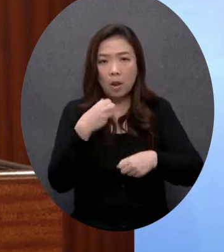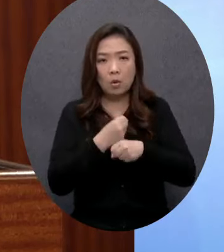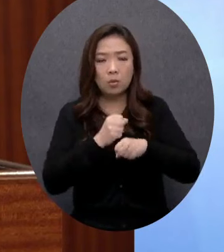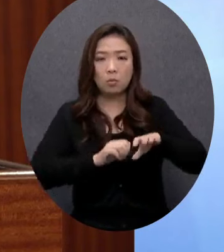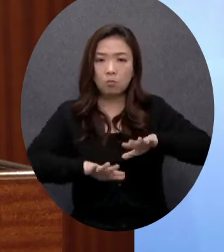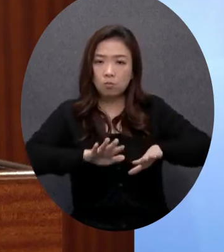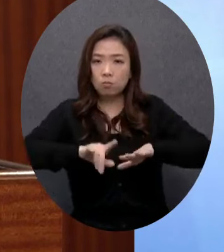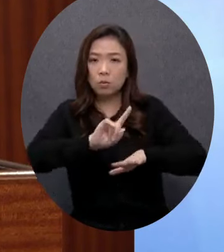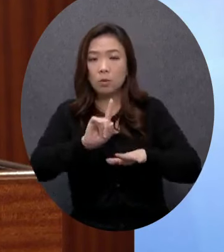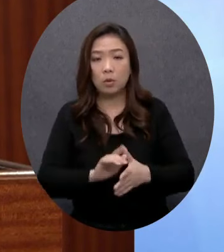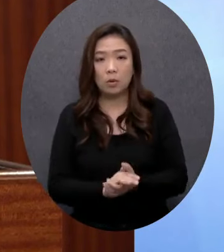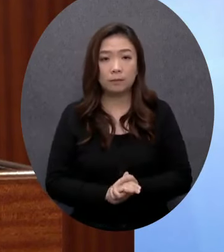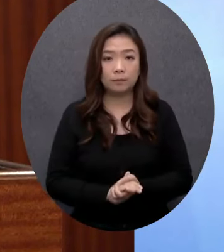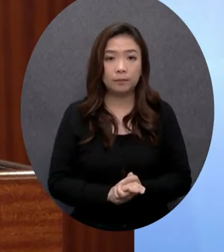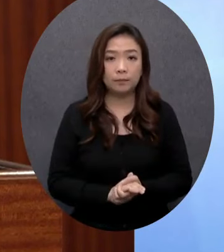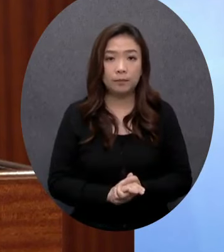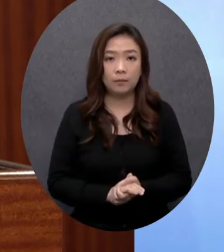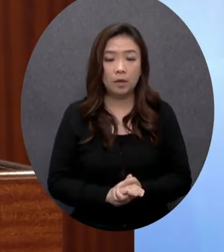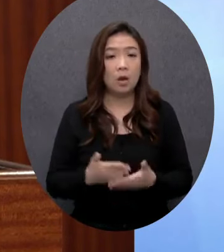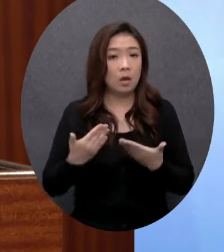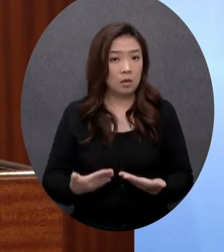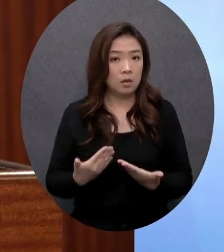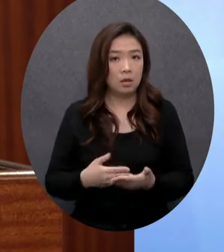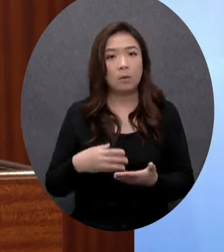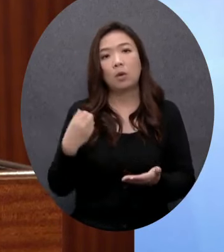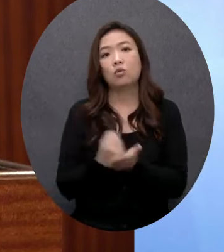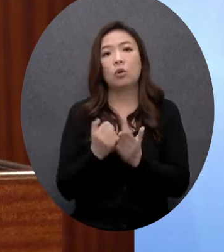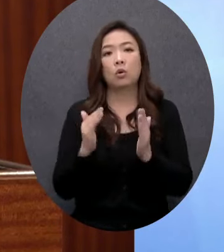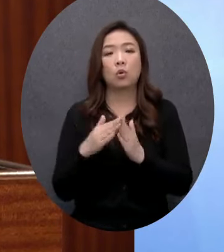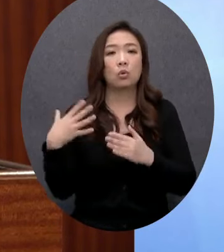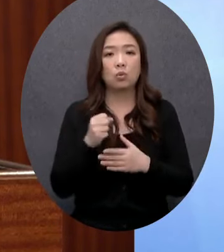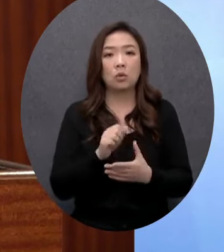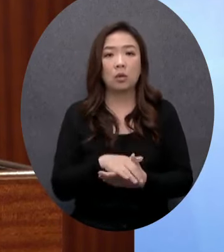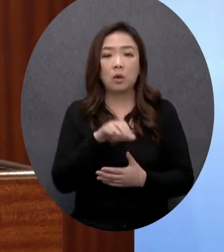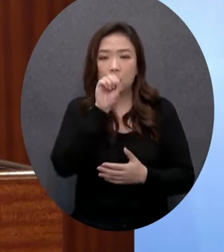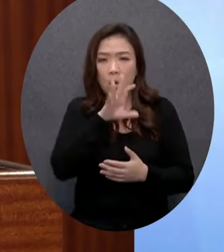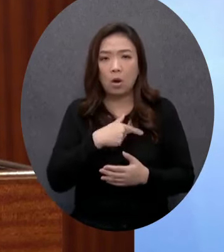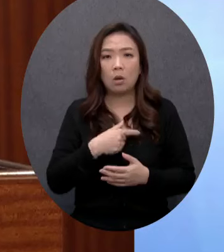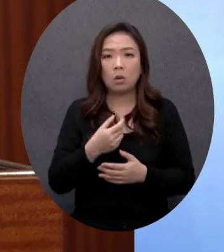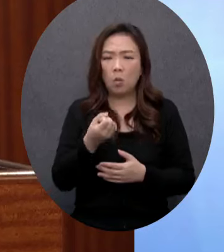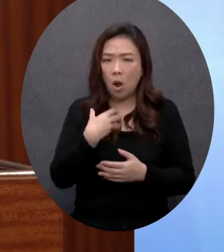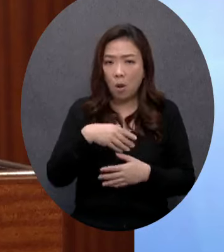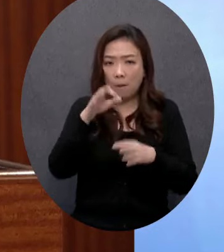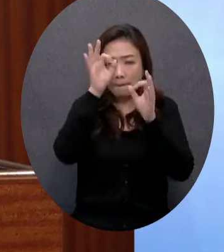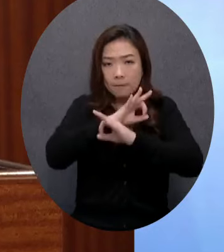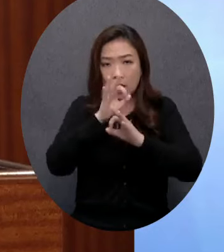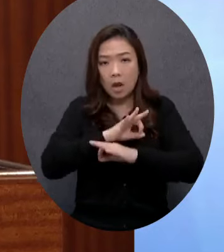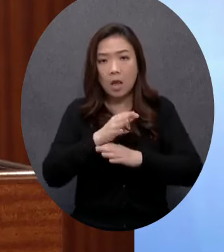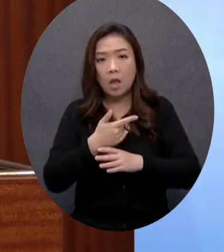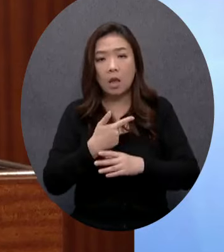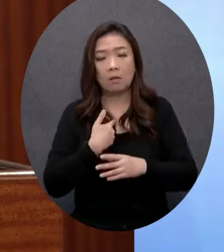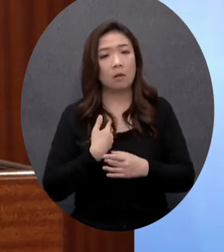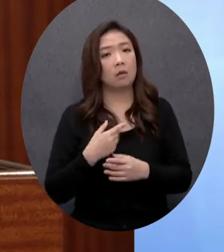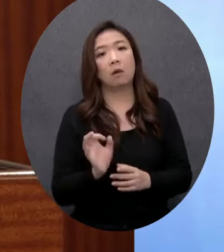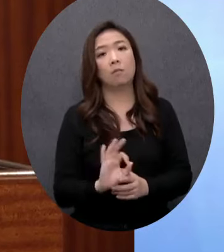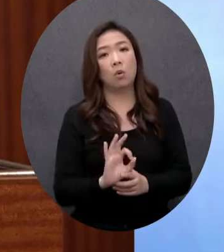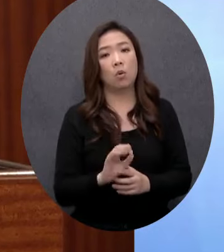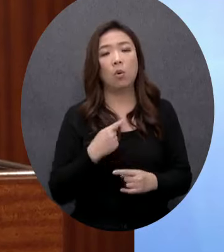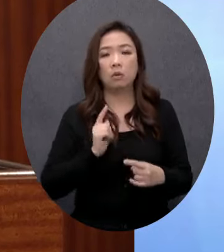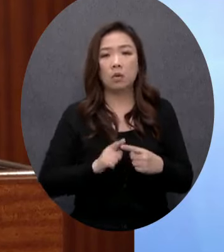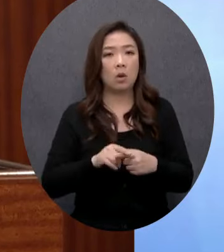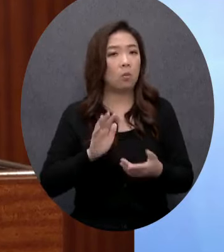呢，现任注册局主席所讲话有误解呢，其实没有任何误解的，我非常清